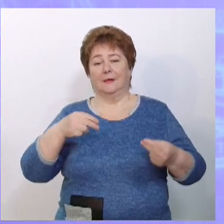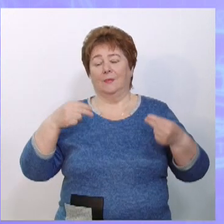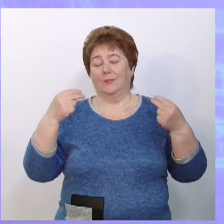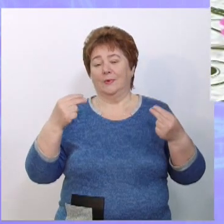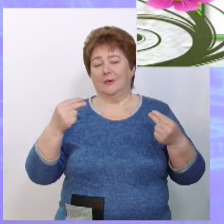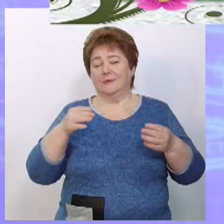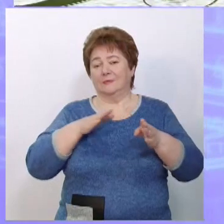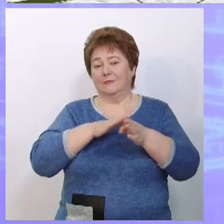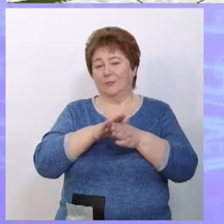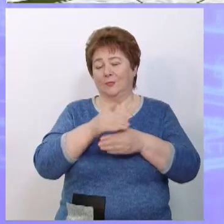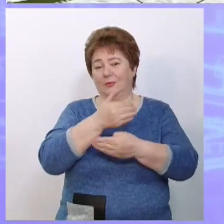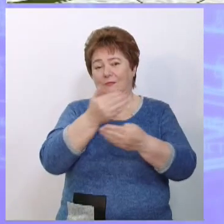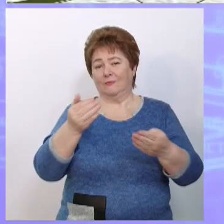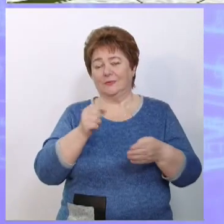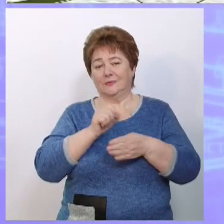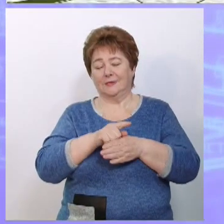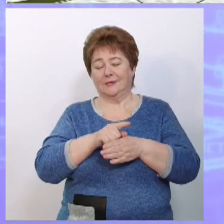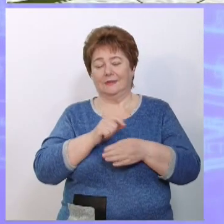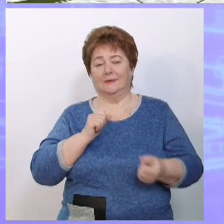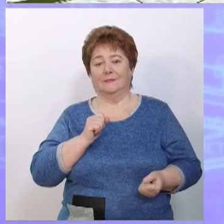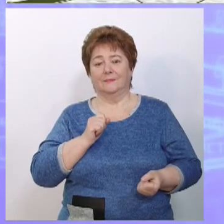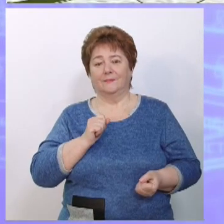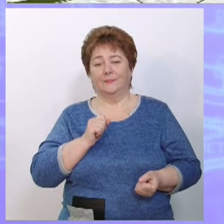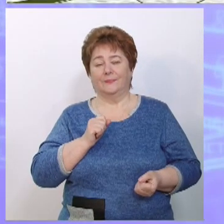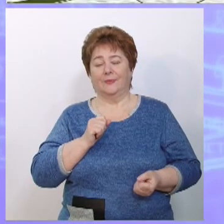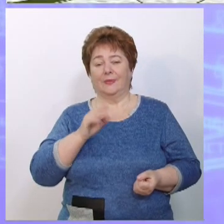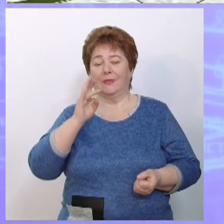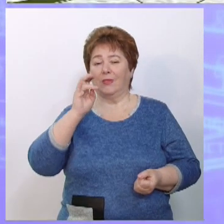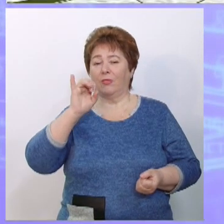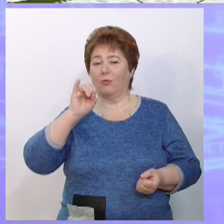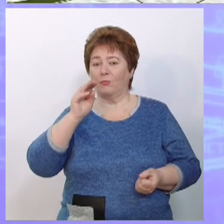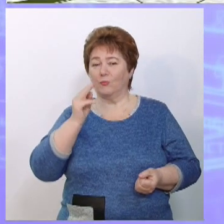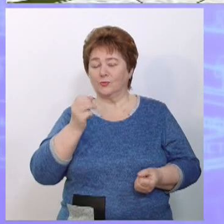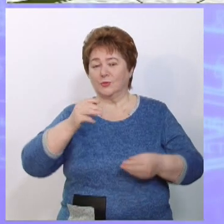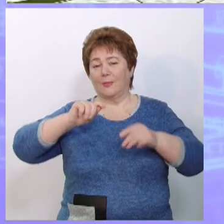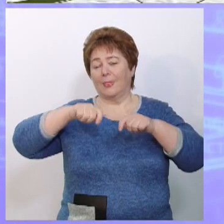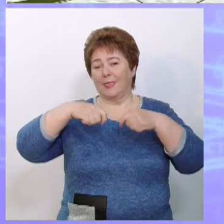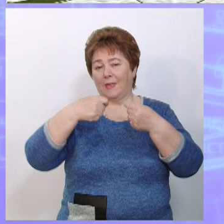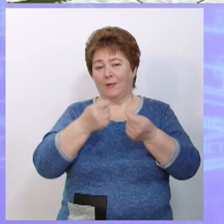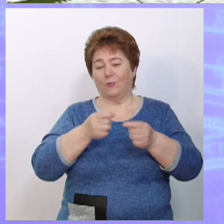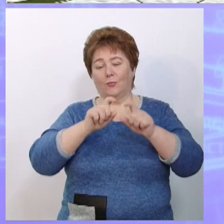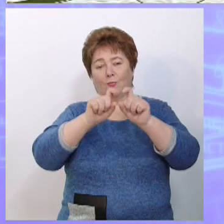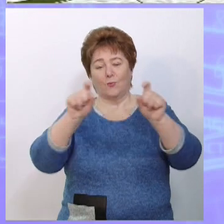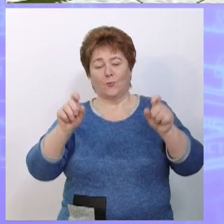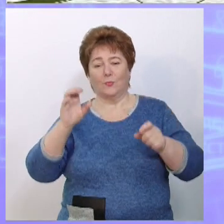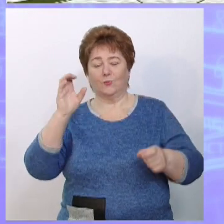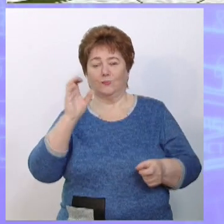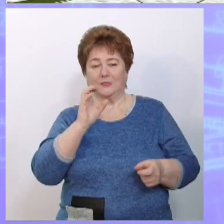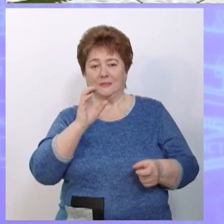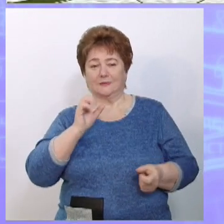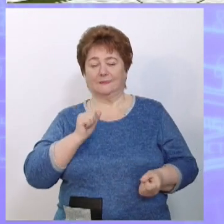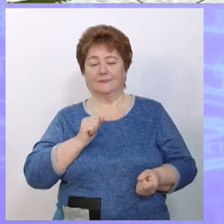Прекрасно вы справились и с этим заданием. Нюша дает нам букву «С».